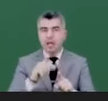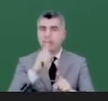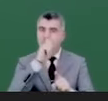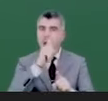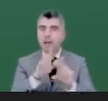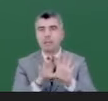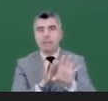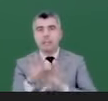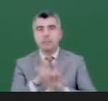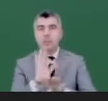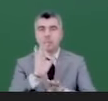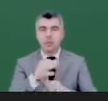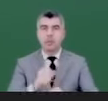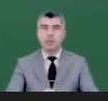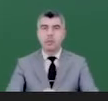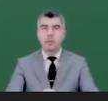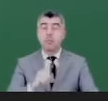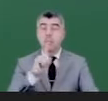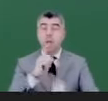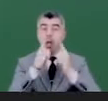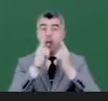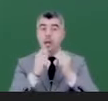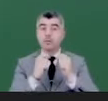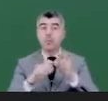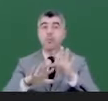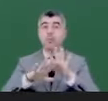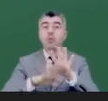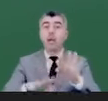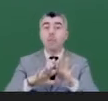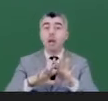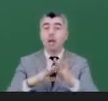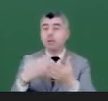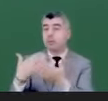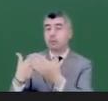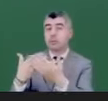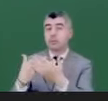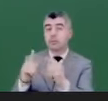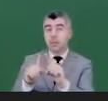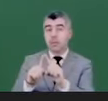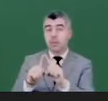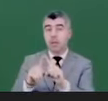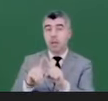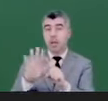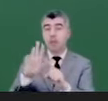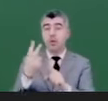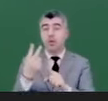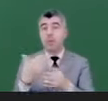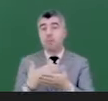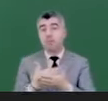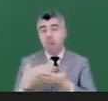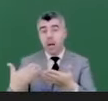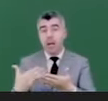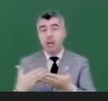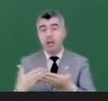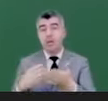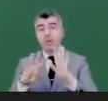يتم تدبيرها لكن منين كتشوف الوقع ديالها في المجتمع انه ما يمكنش تعمل دوله اجتماعيه ب 25 مليار وتوصل لا